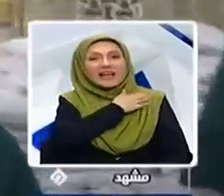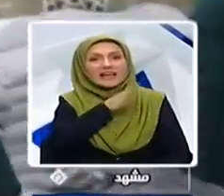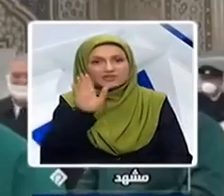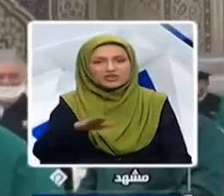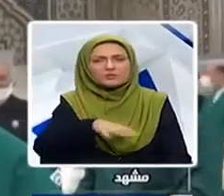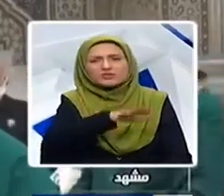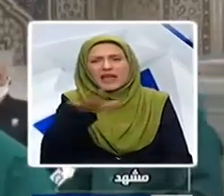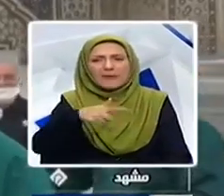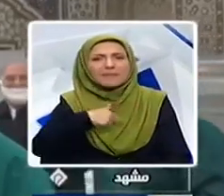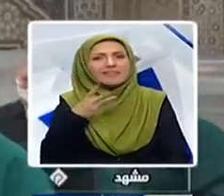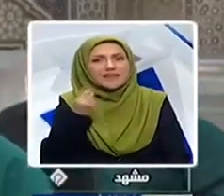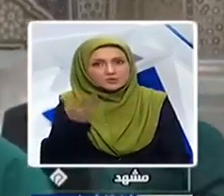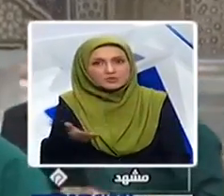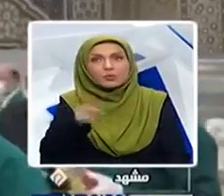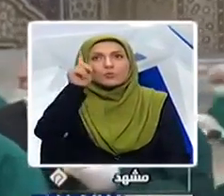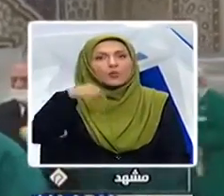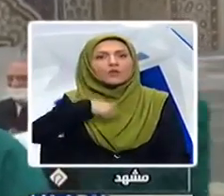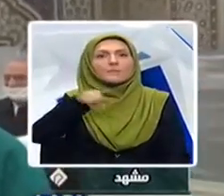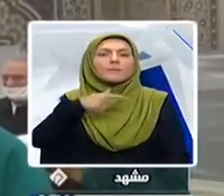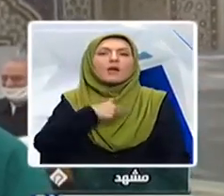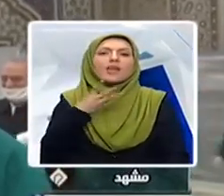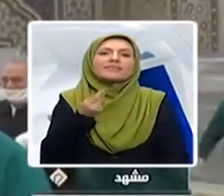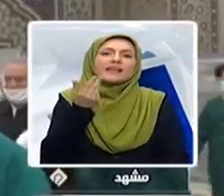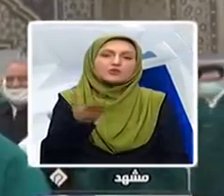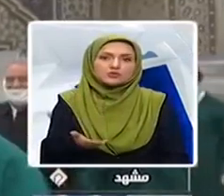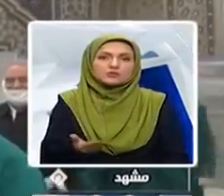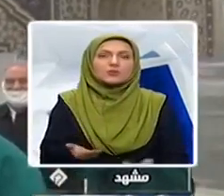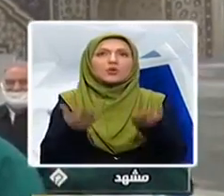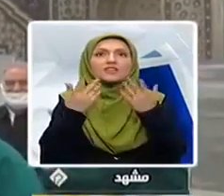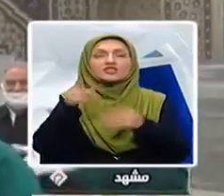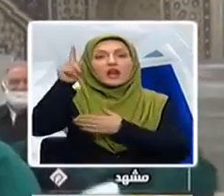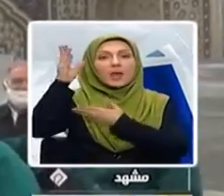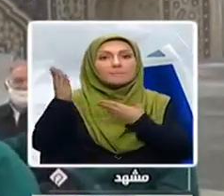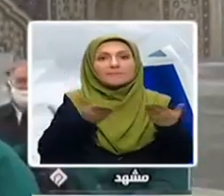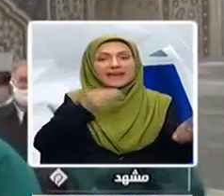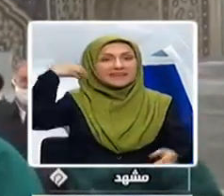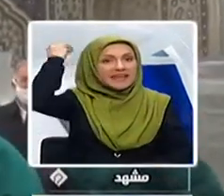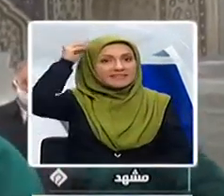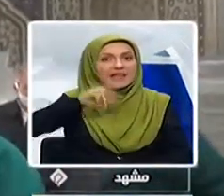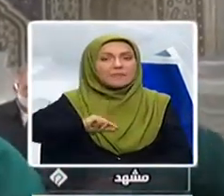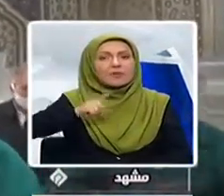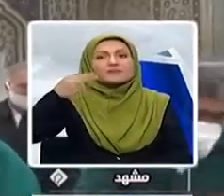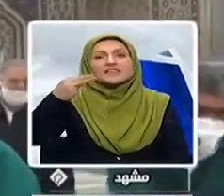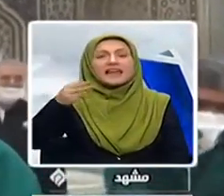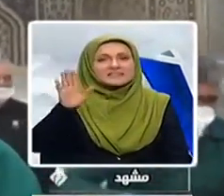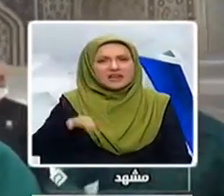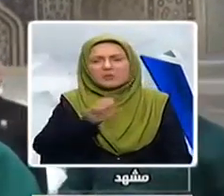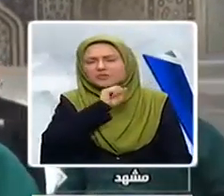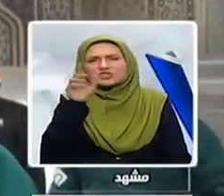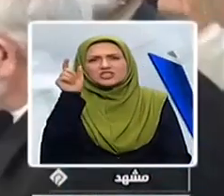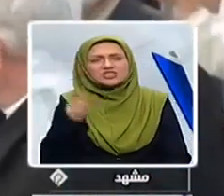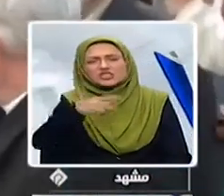رحم می‌فرماید، گشایشی بشه ان شاء الله برکت آقای امام رضا که ان شاء الله هیچ کس شرمنده این زن و